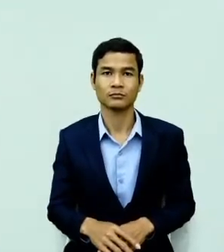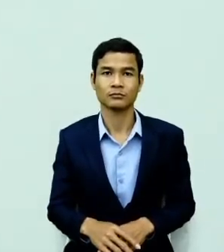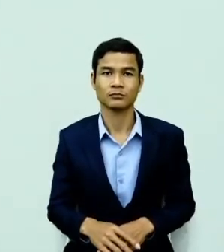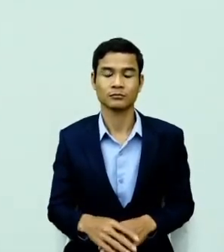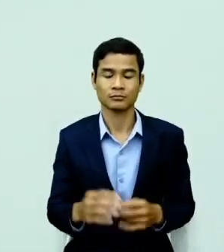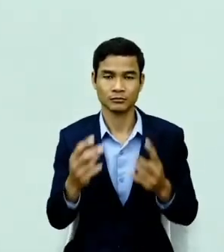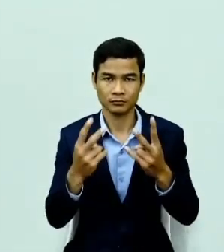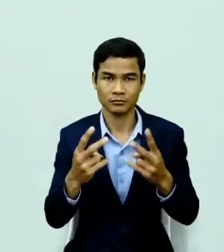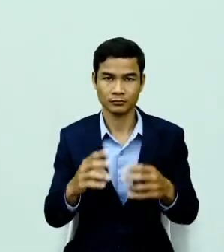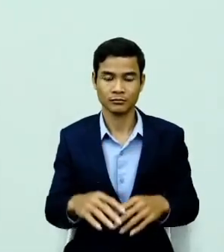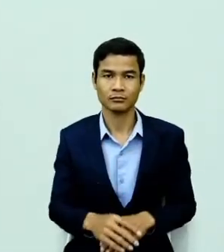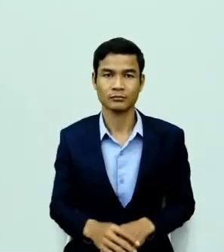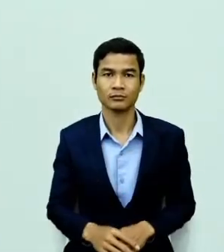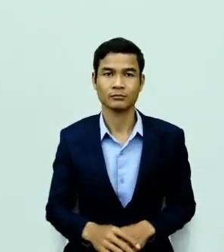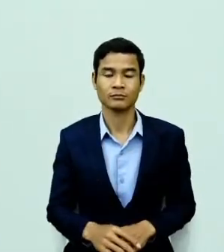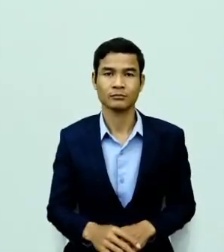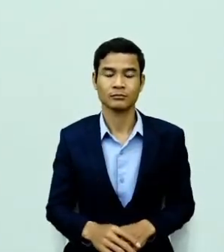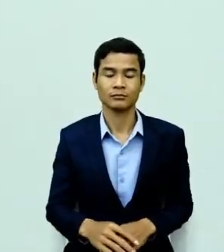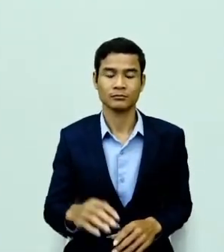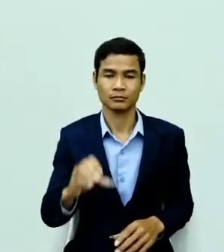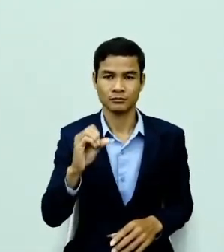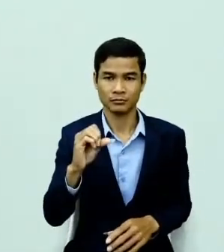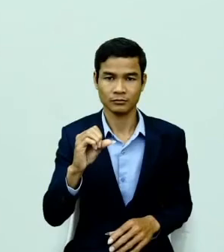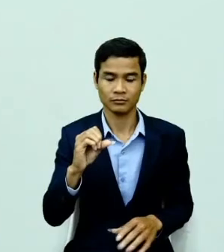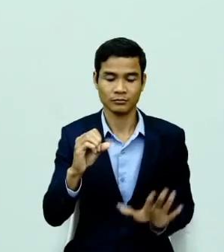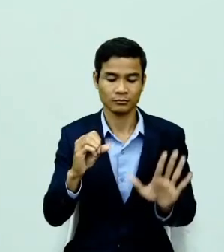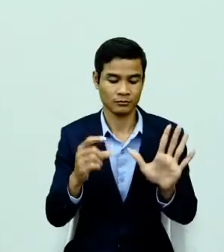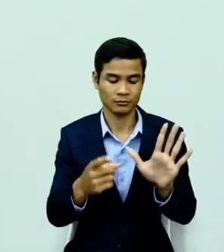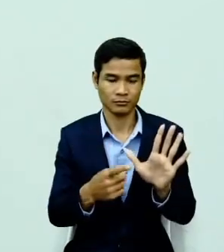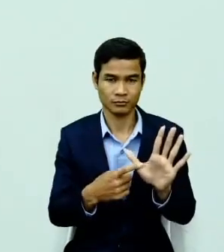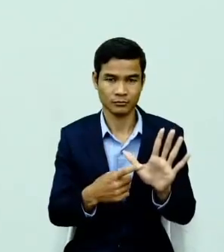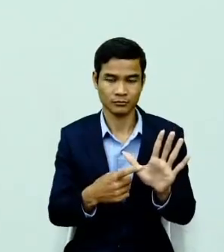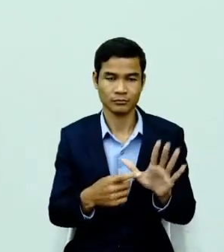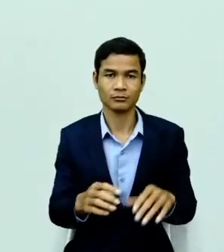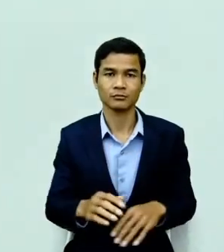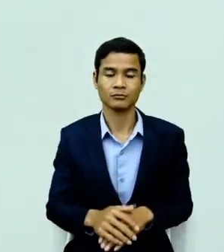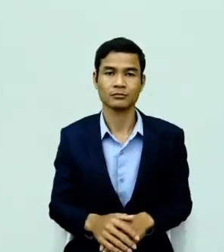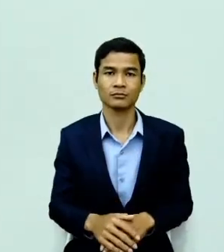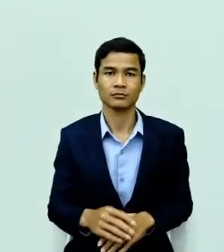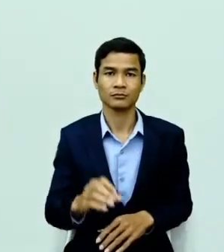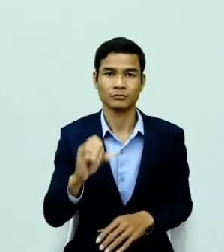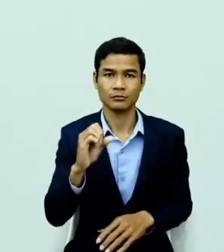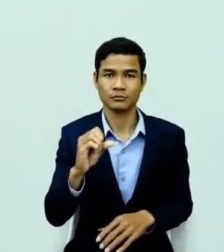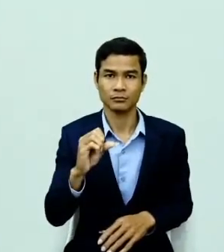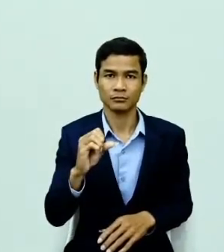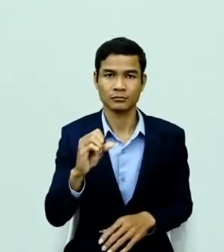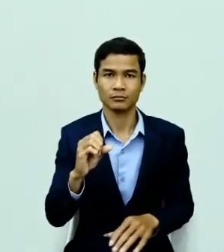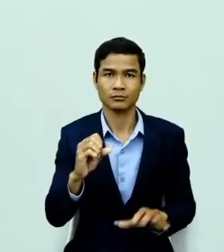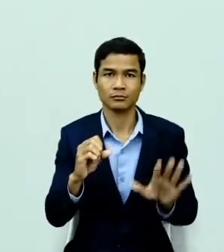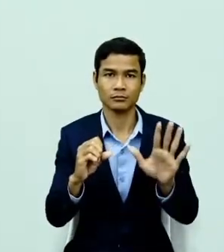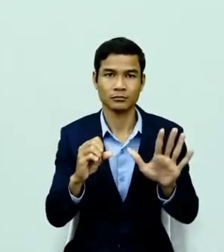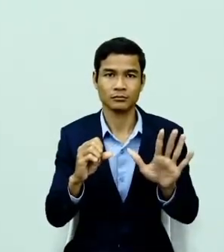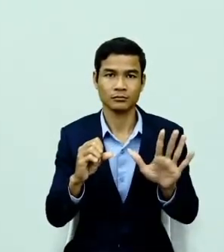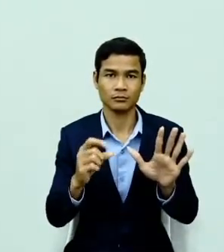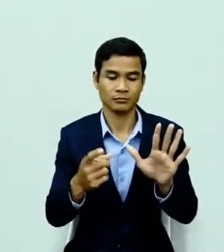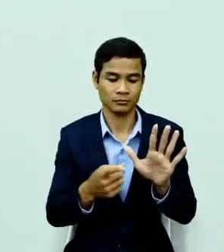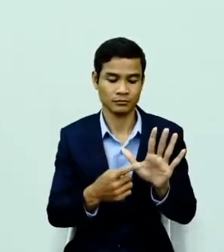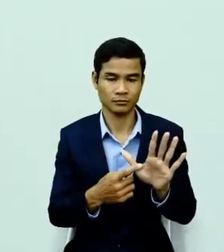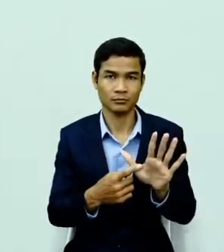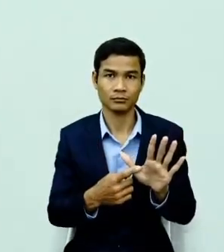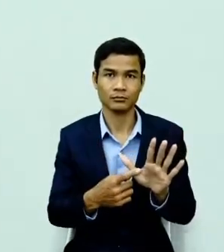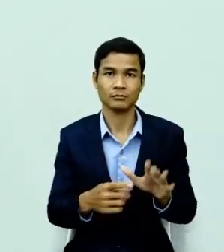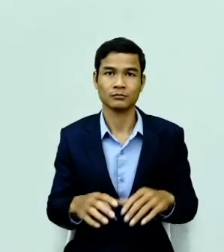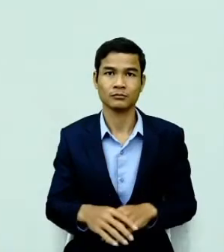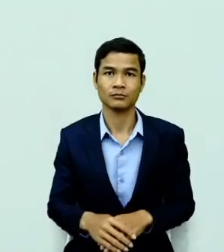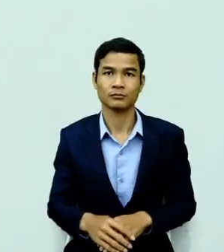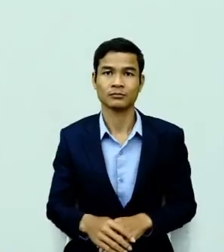ផ្ទៀងផ្ទាត់លអ៊ីលីលអ៊ី